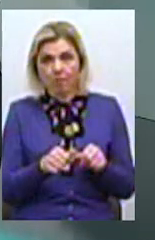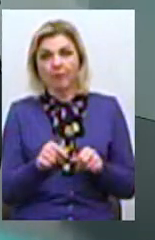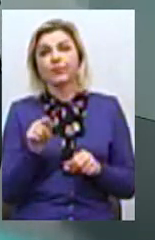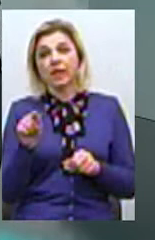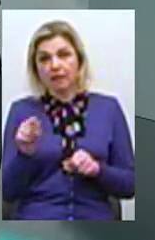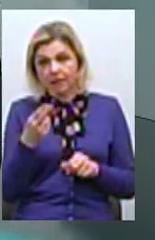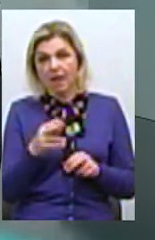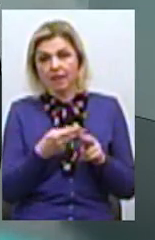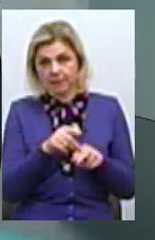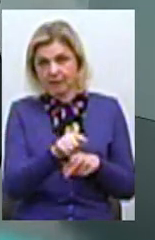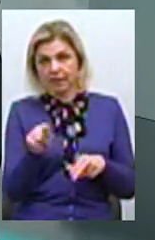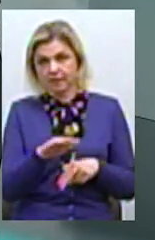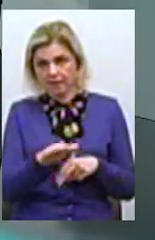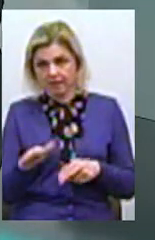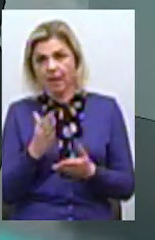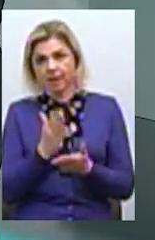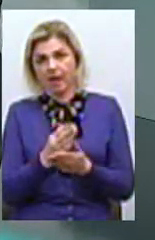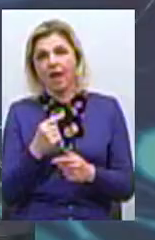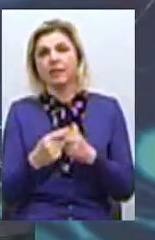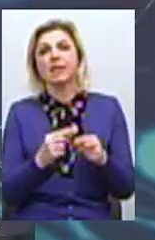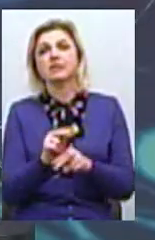і є наставництво. І в цьому його